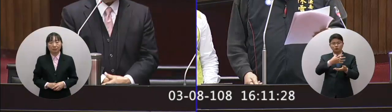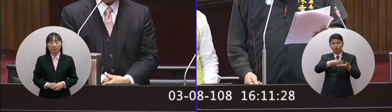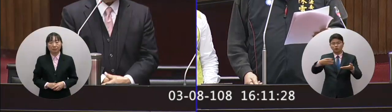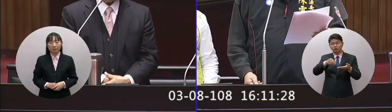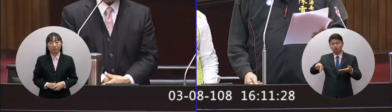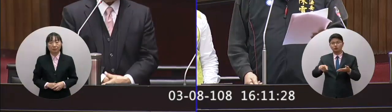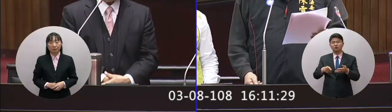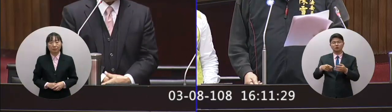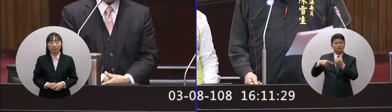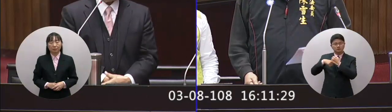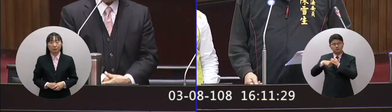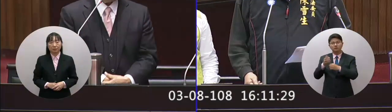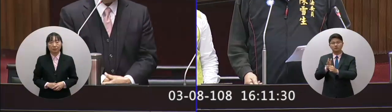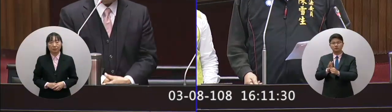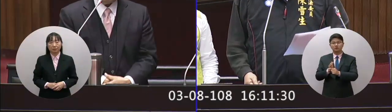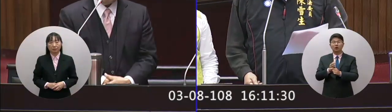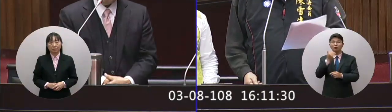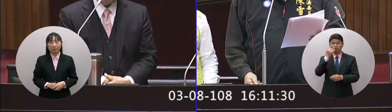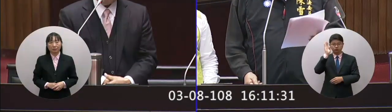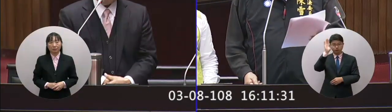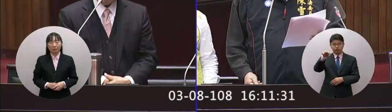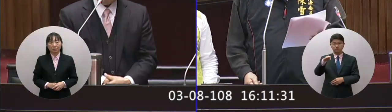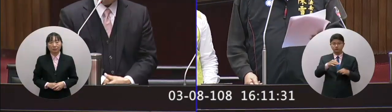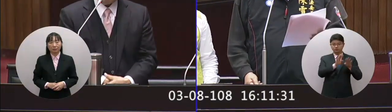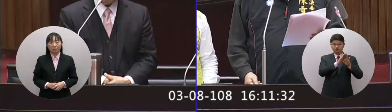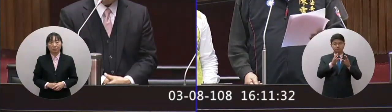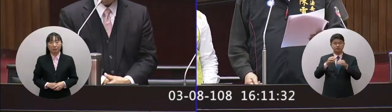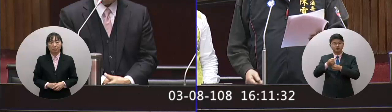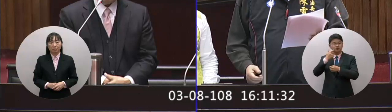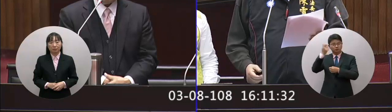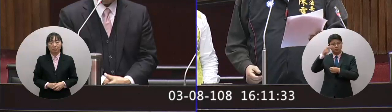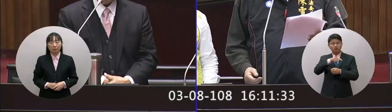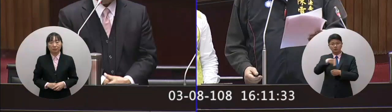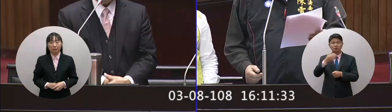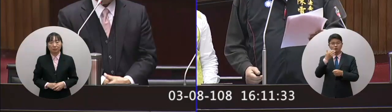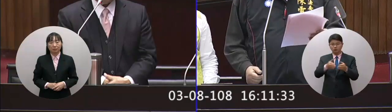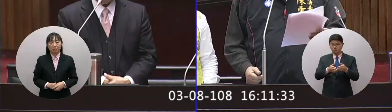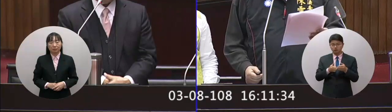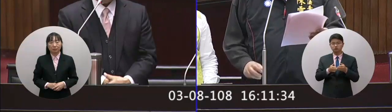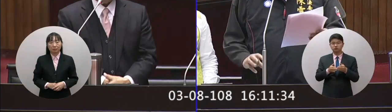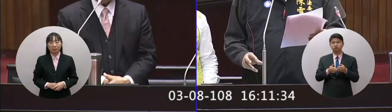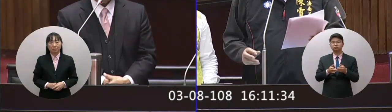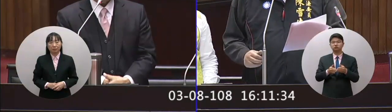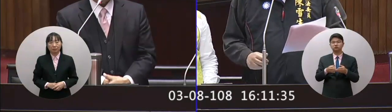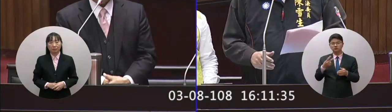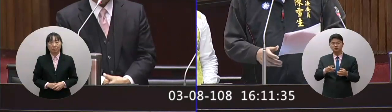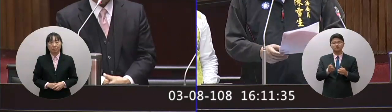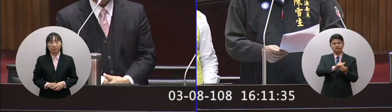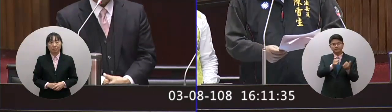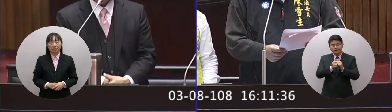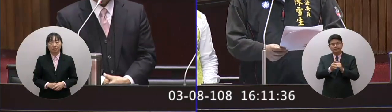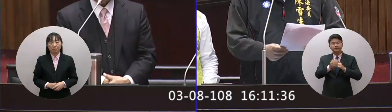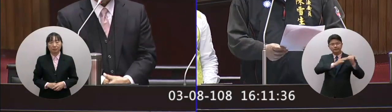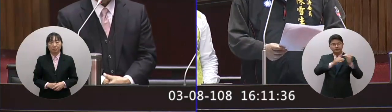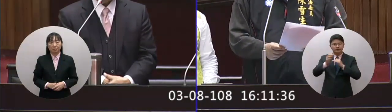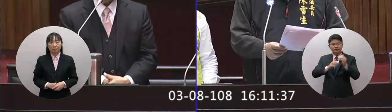备。那么未来呢，如果金门马祖需要的话哈，他可能就加强了各项互相互联互通的一